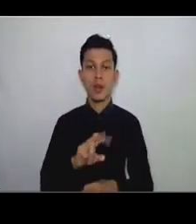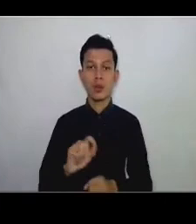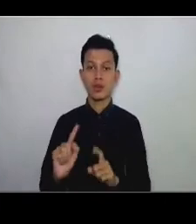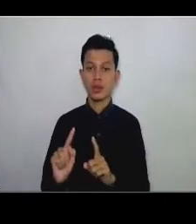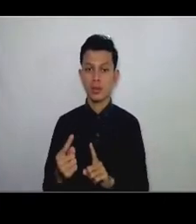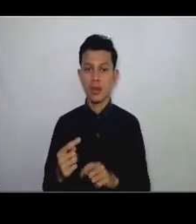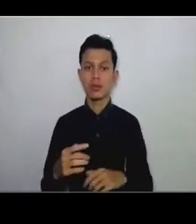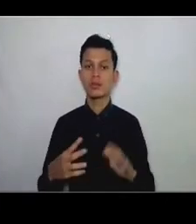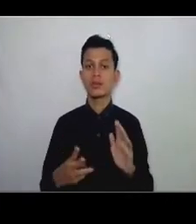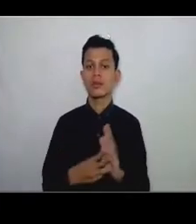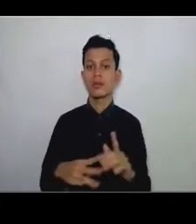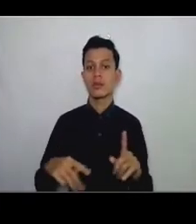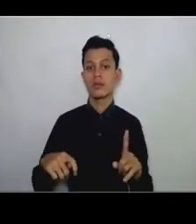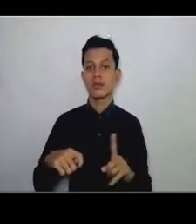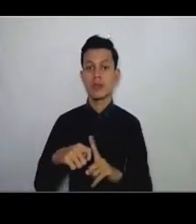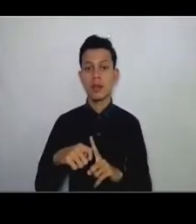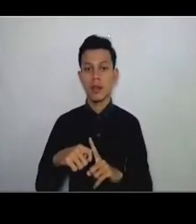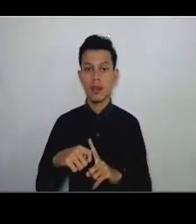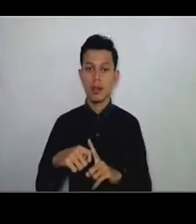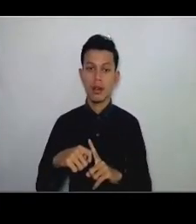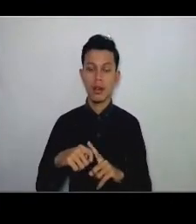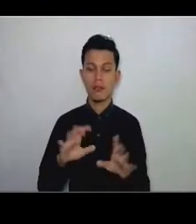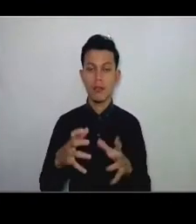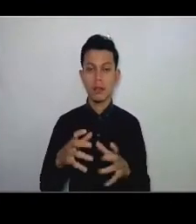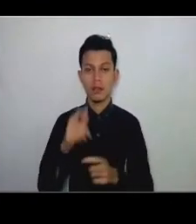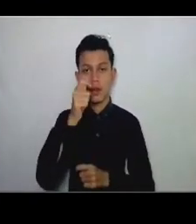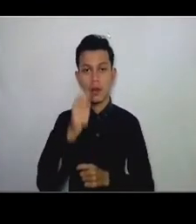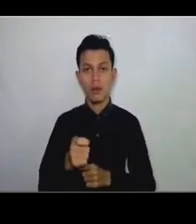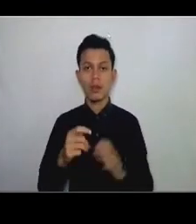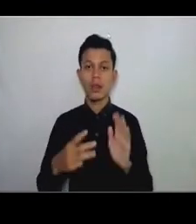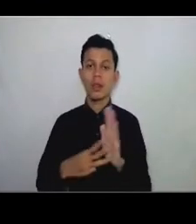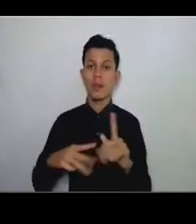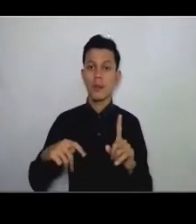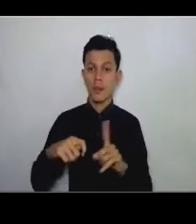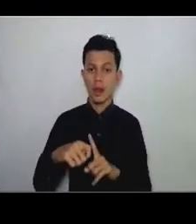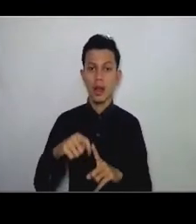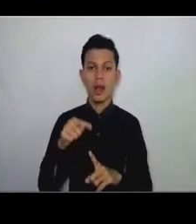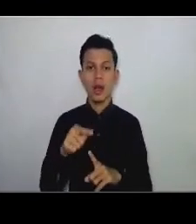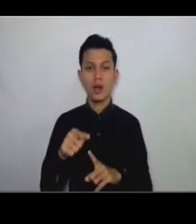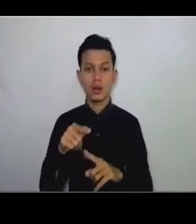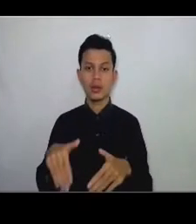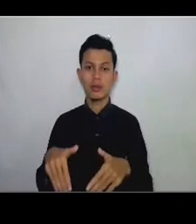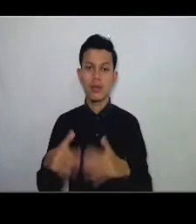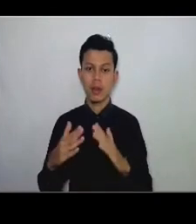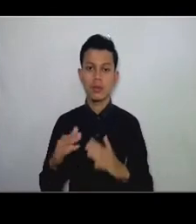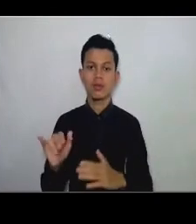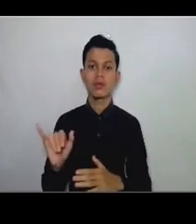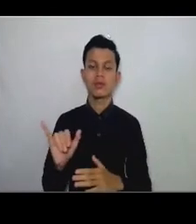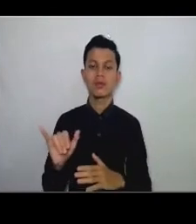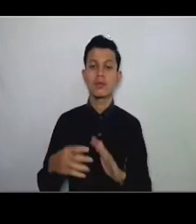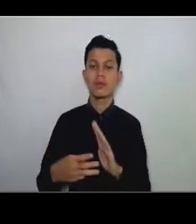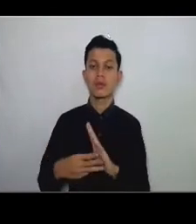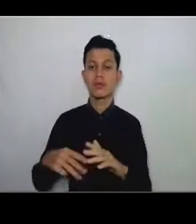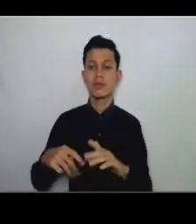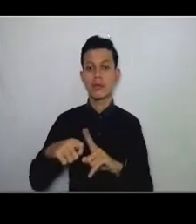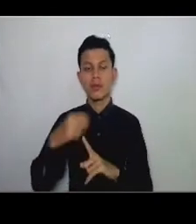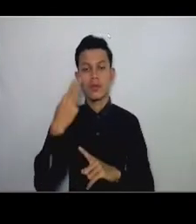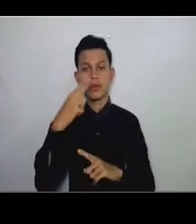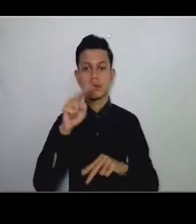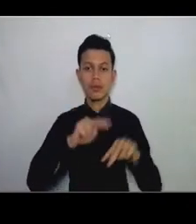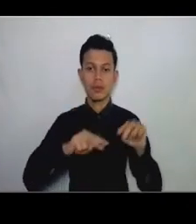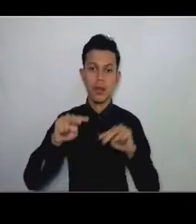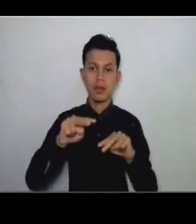majelis kehormatan mahkamah konstitusi adalah perangkat yang dibentuk oleh Mahkamah Konstitusi untuk memantau